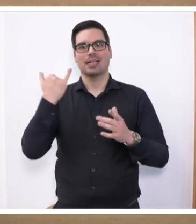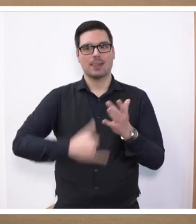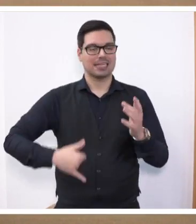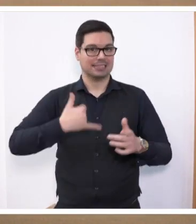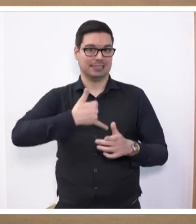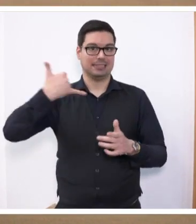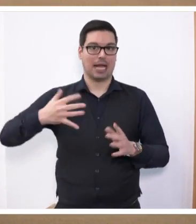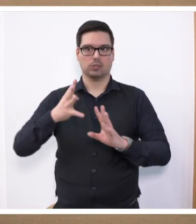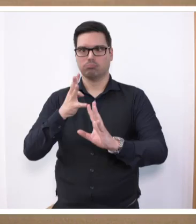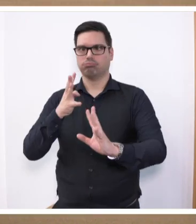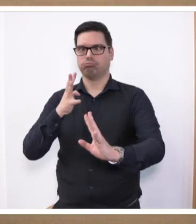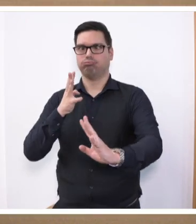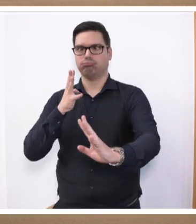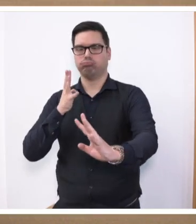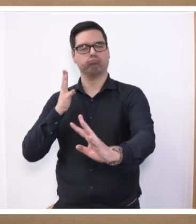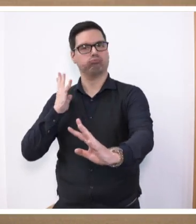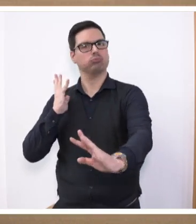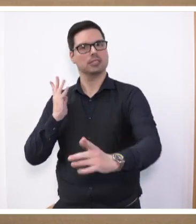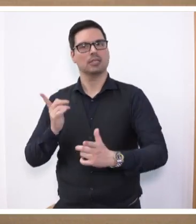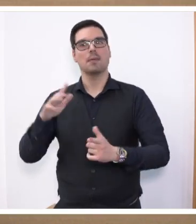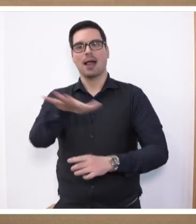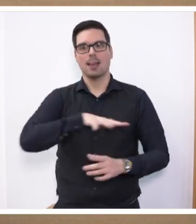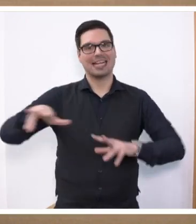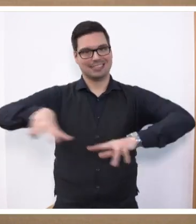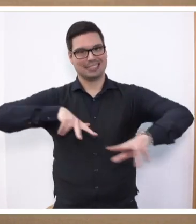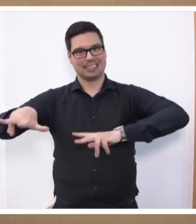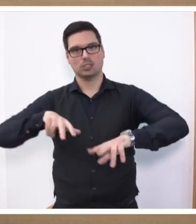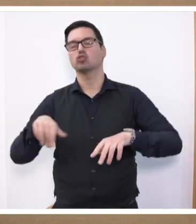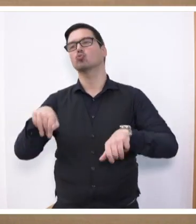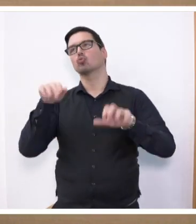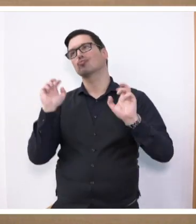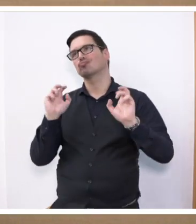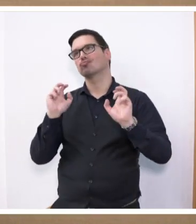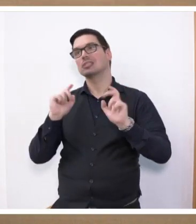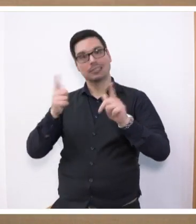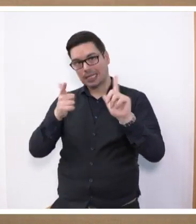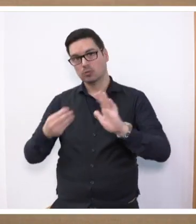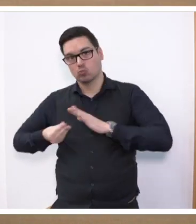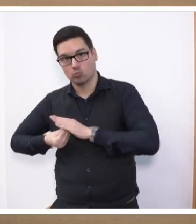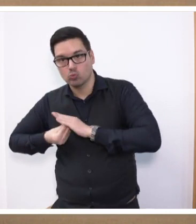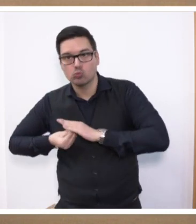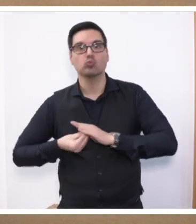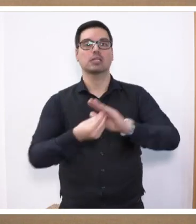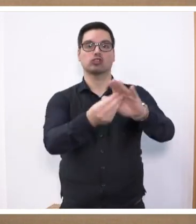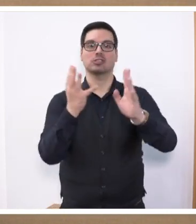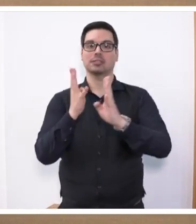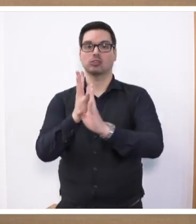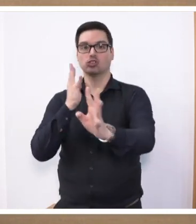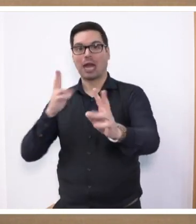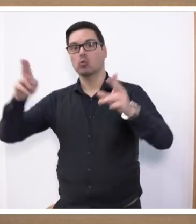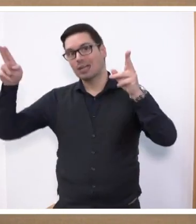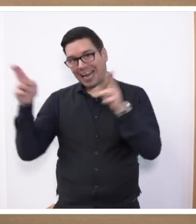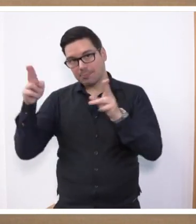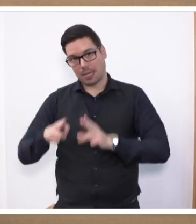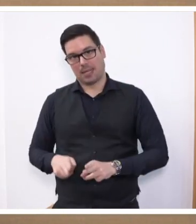wirklich angestaut. Aber die Landesregierung lehnt sich hier nicht zurück und unterstützt dabei, auch diesen Stau abzuarbeiten. Ich